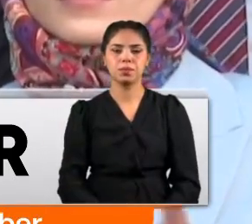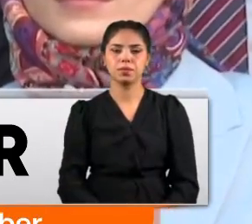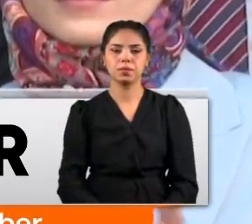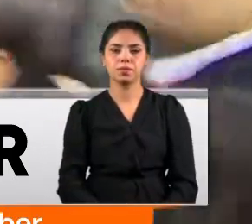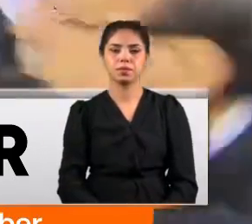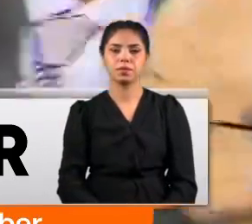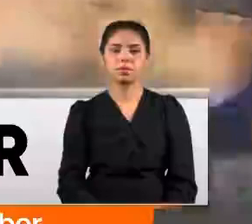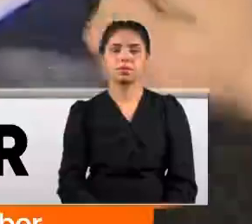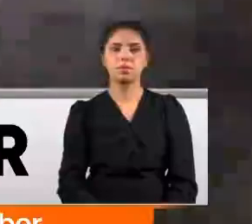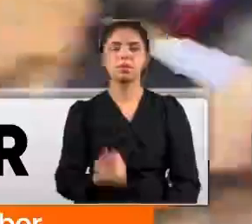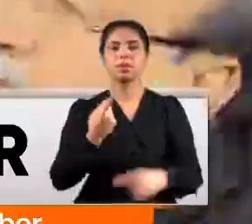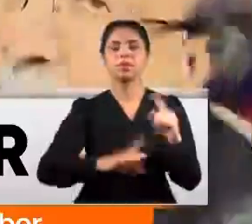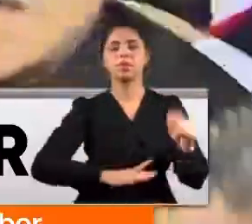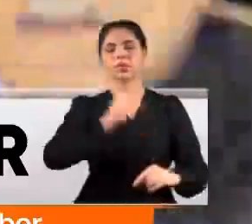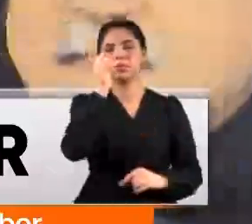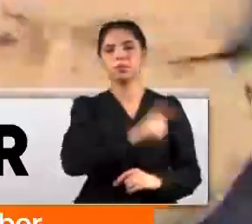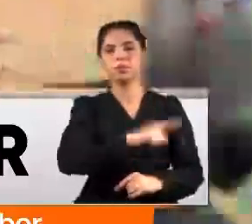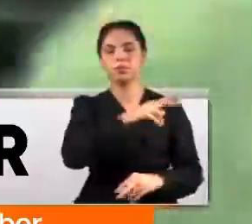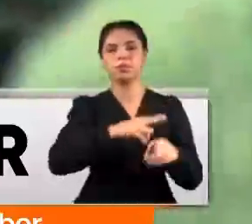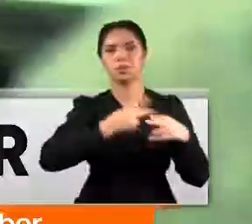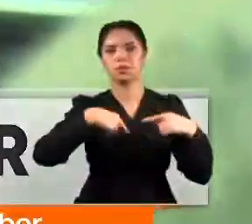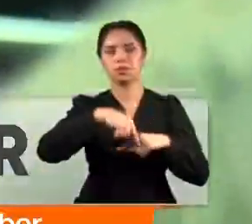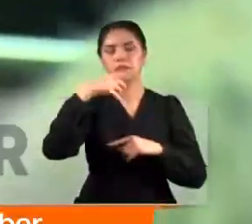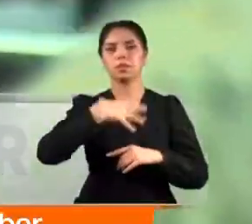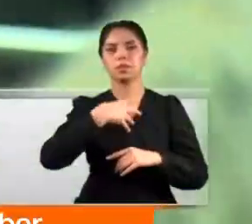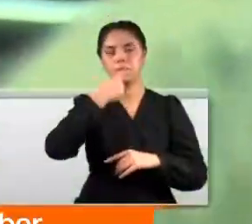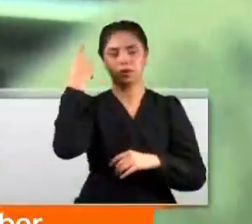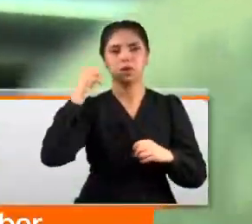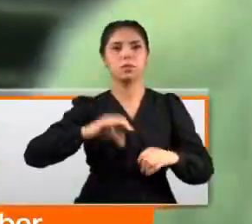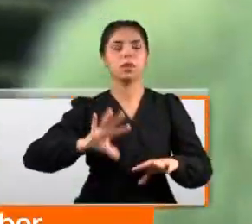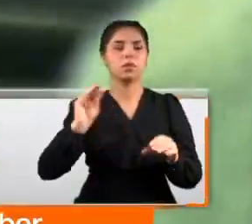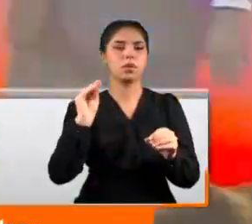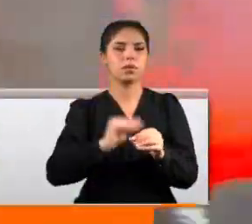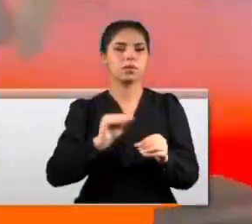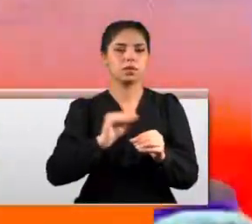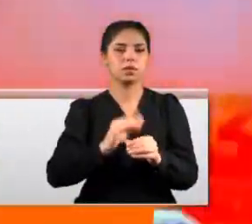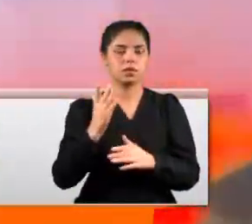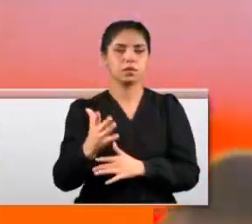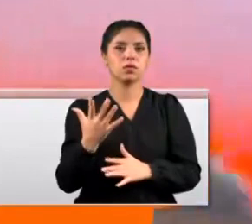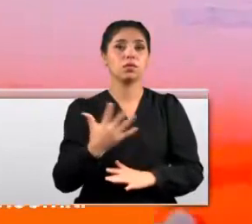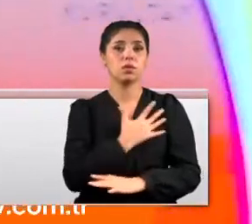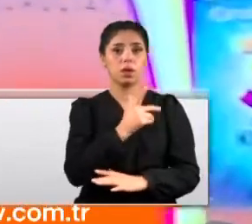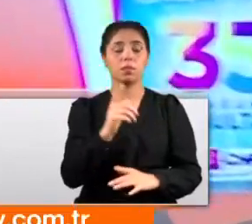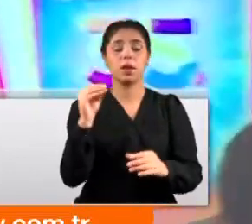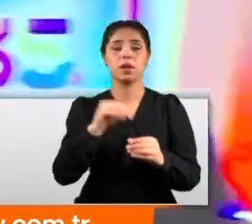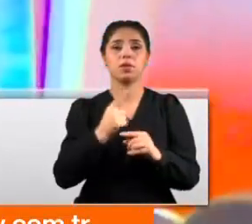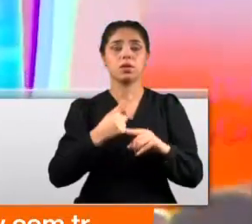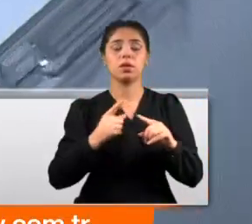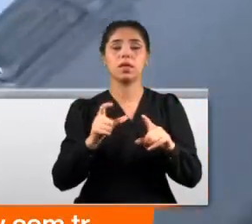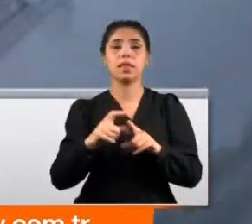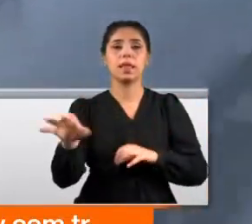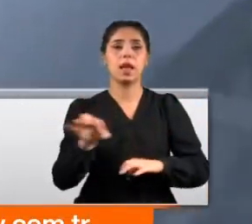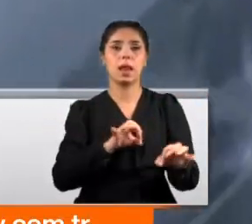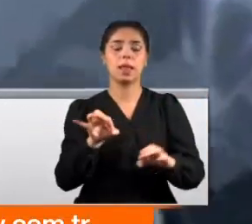açıkladı Kılıçdaroğlu da kurultayda işini şansa bırakmamak için son hamlesini CHP'de İç Denetim uygulaması için